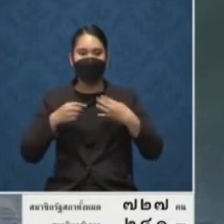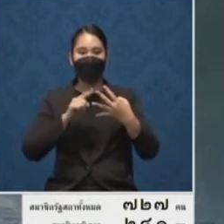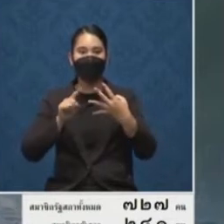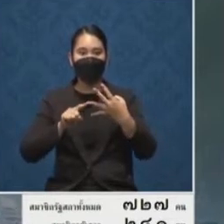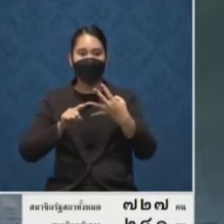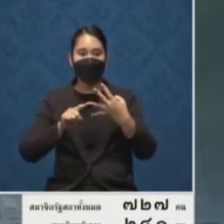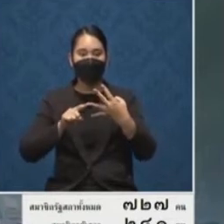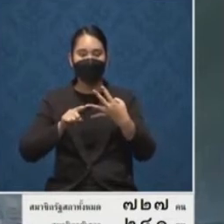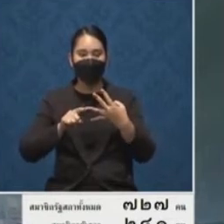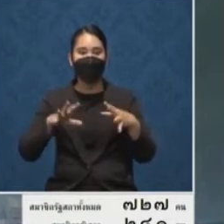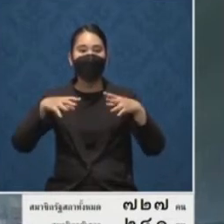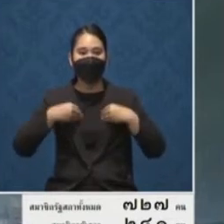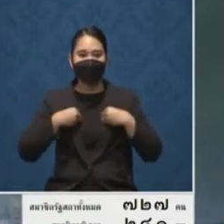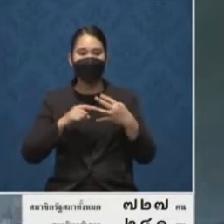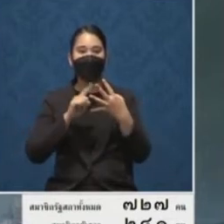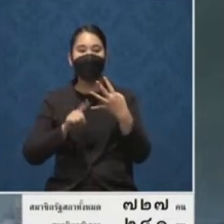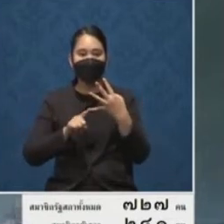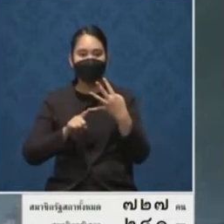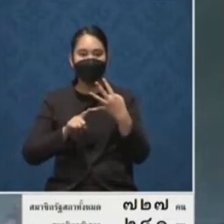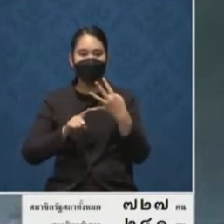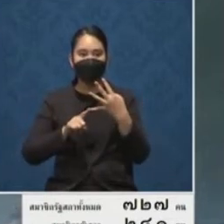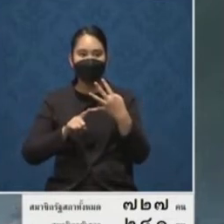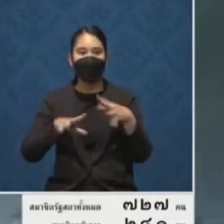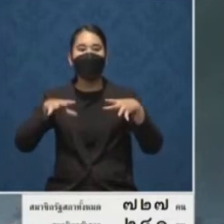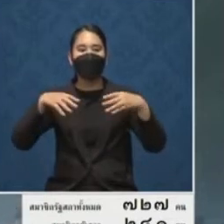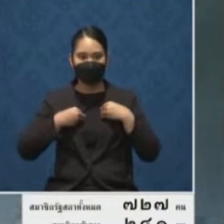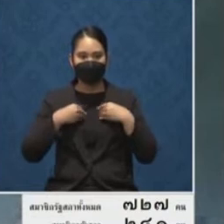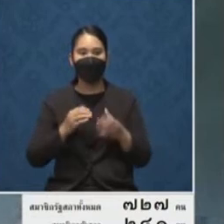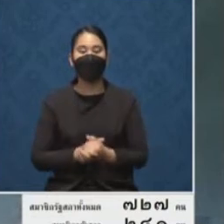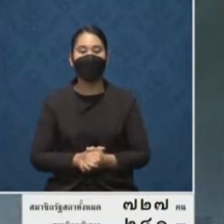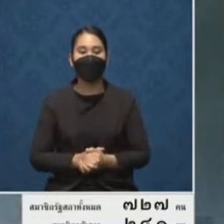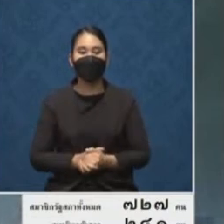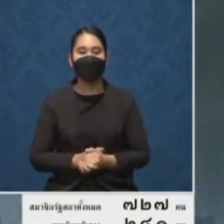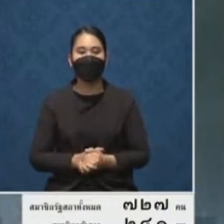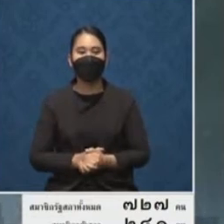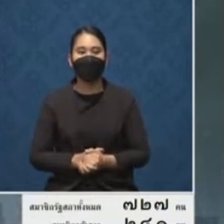การ3รับหลักการ4รับหลักการครับ